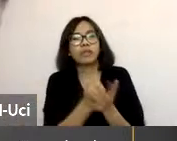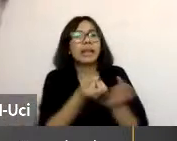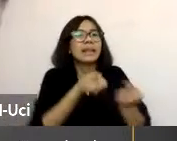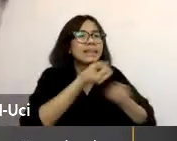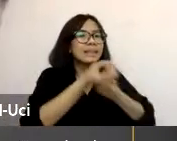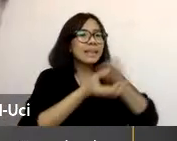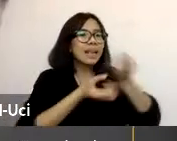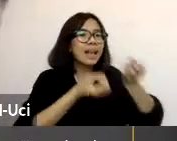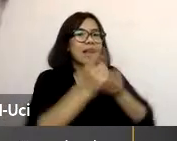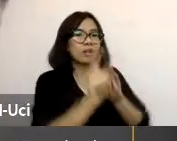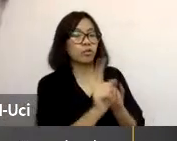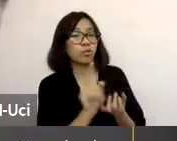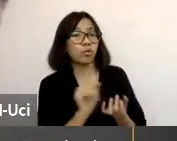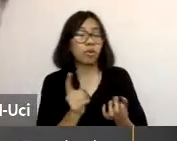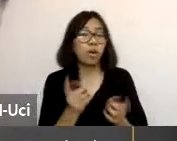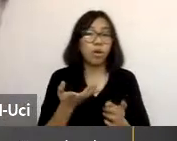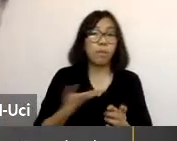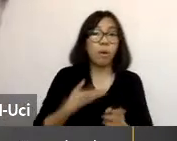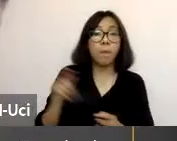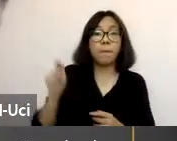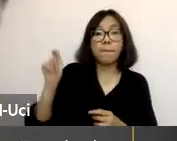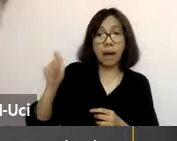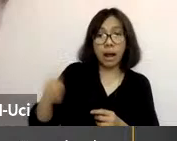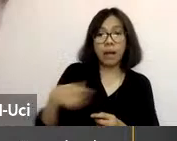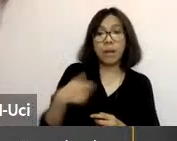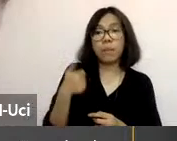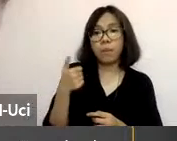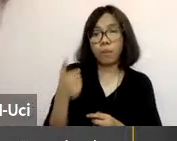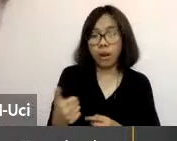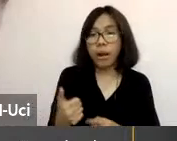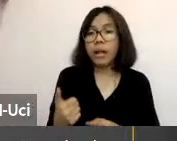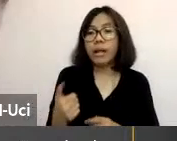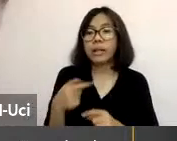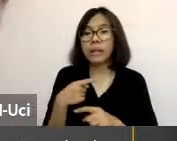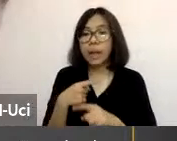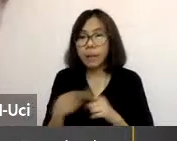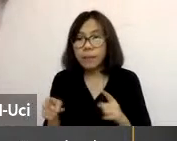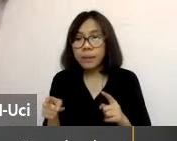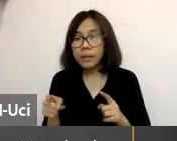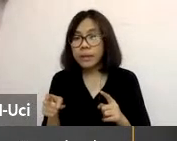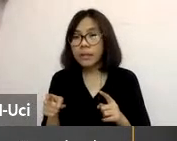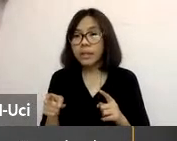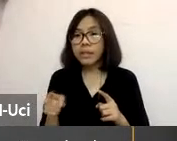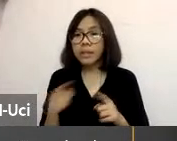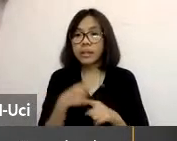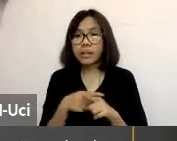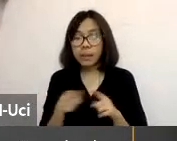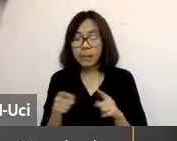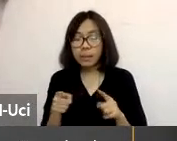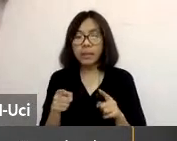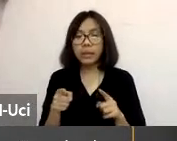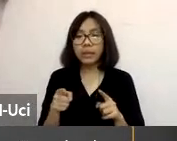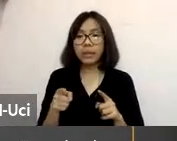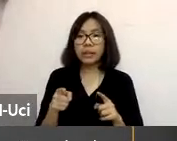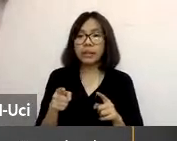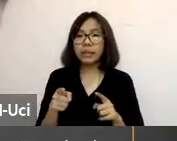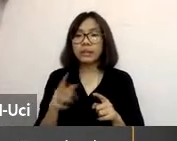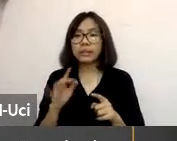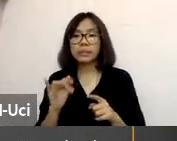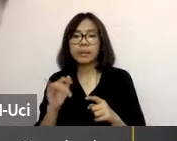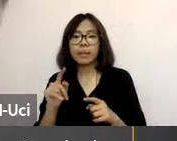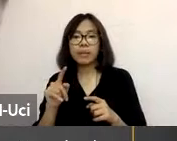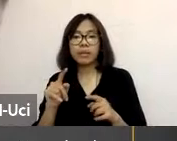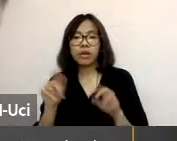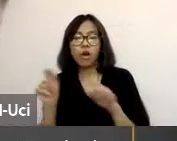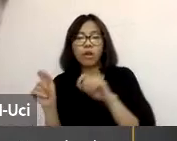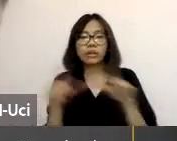ya kalau misalnya mau menggunakan sana tapi akhirnya menggunakan mekanisme yang tadi apa namanya peperangan pembelian lagi